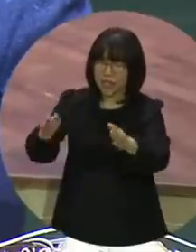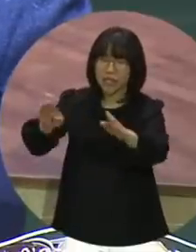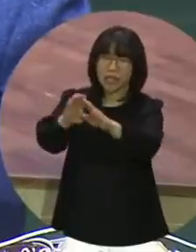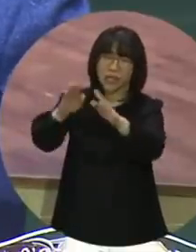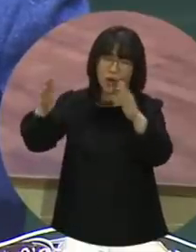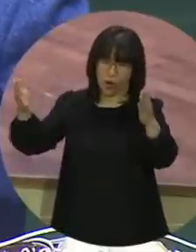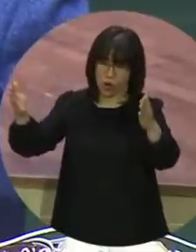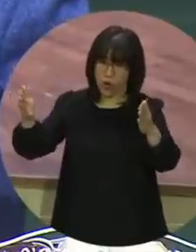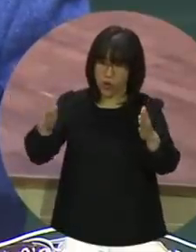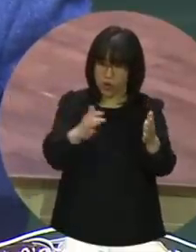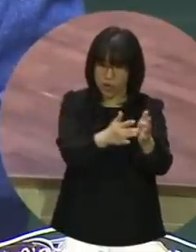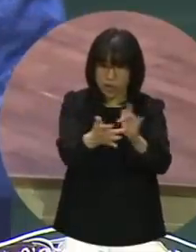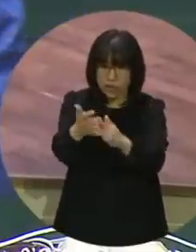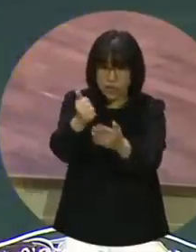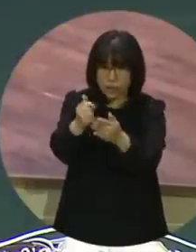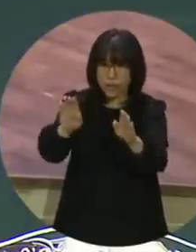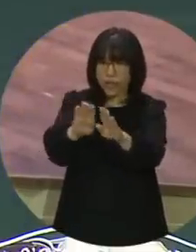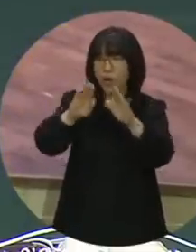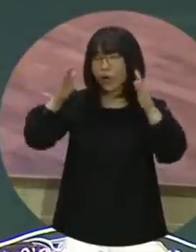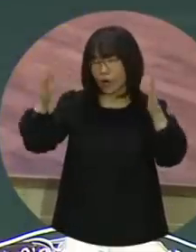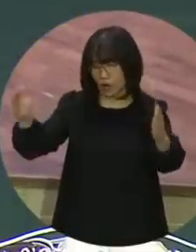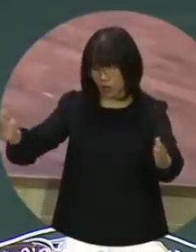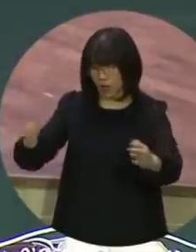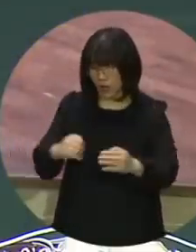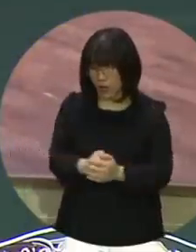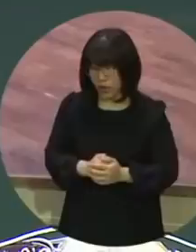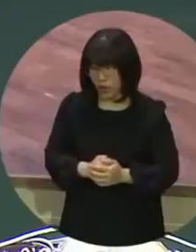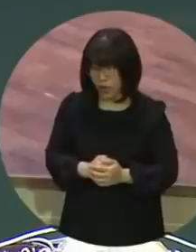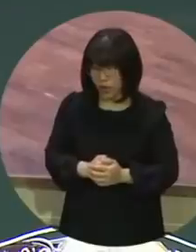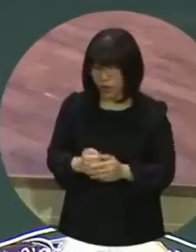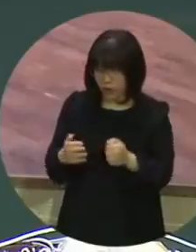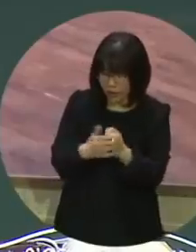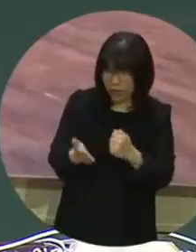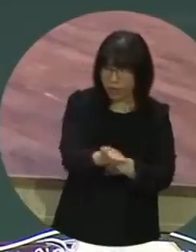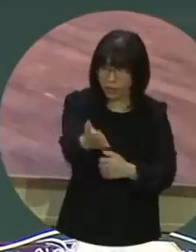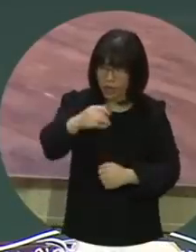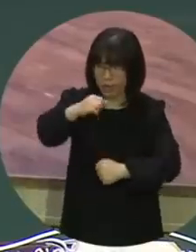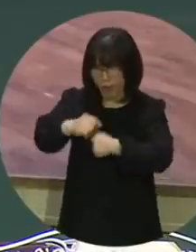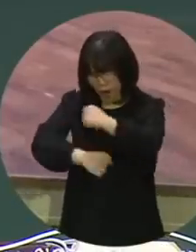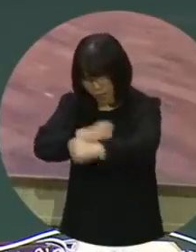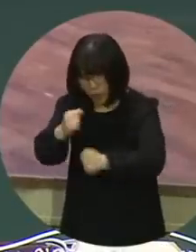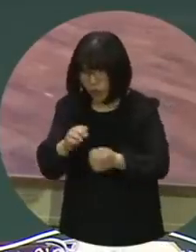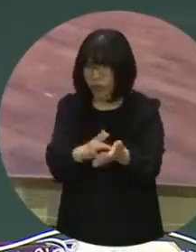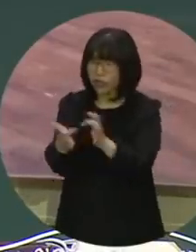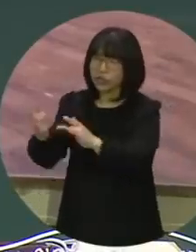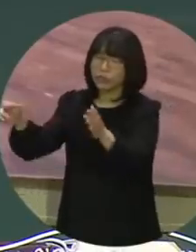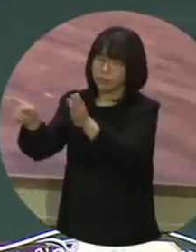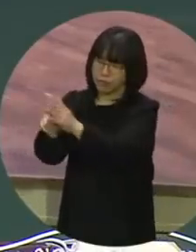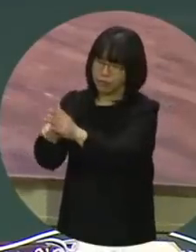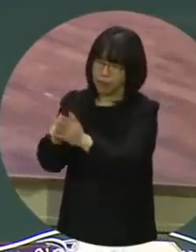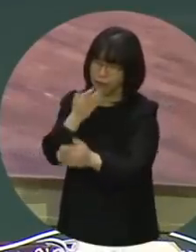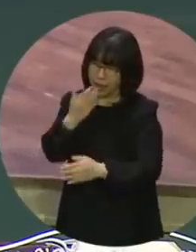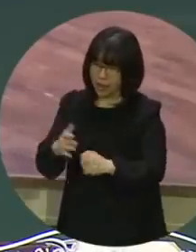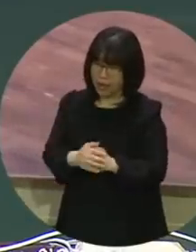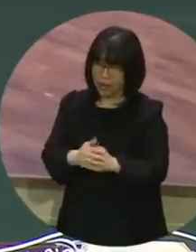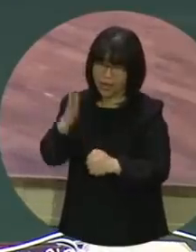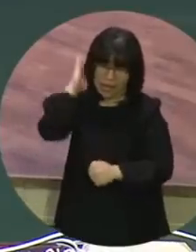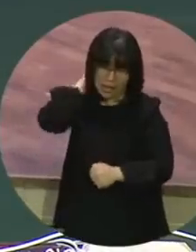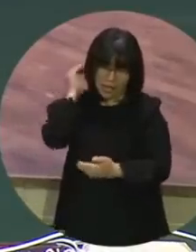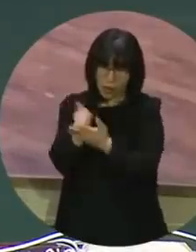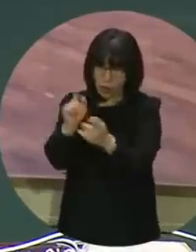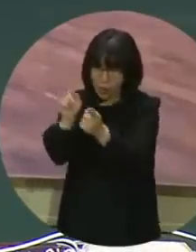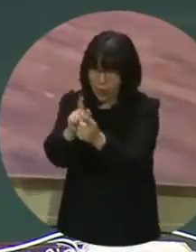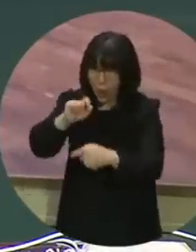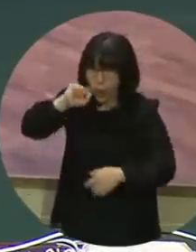결과예요. 그러니까 아무나 하나님 만날 수 있다니까. 여러분, 우리 대통령만 만나도 하나님을 만날 수 있다니까요. 그걸